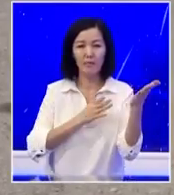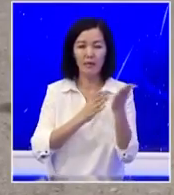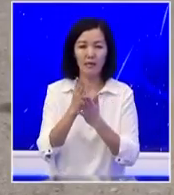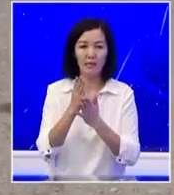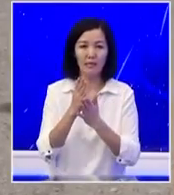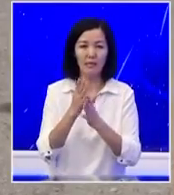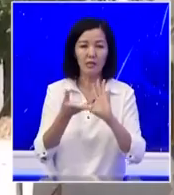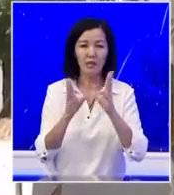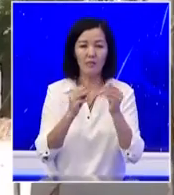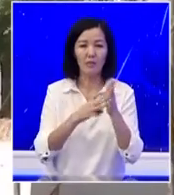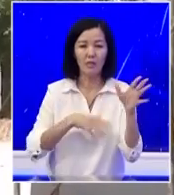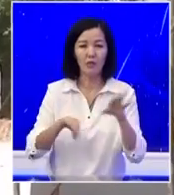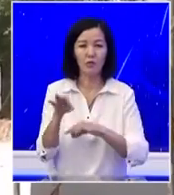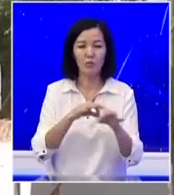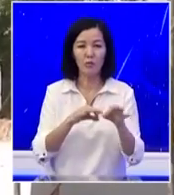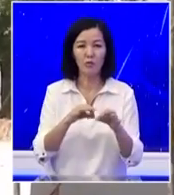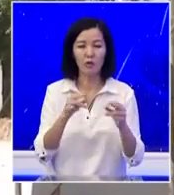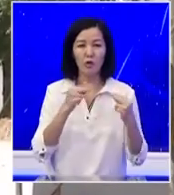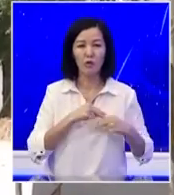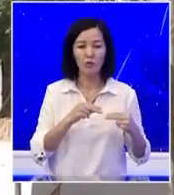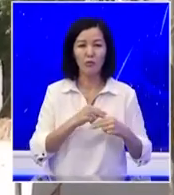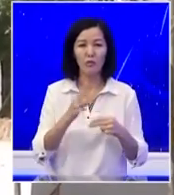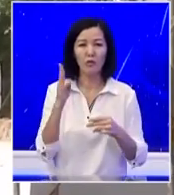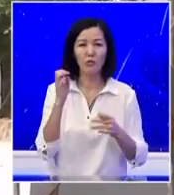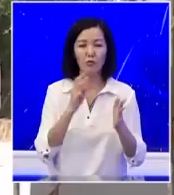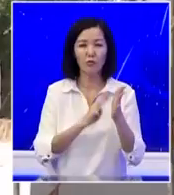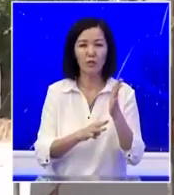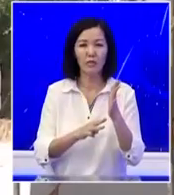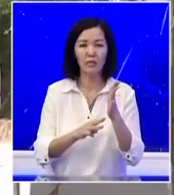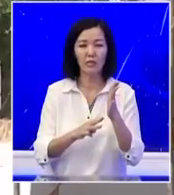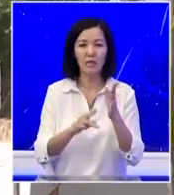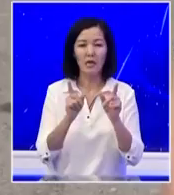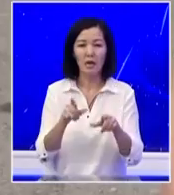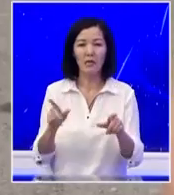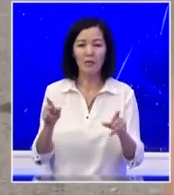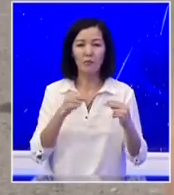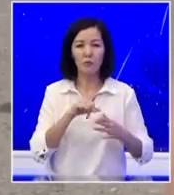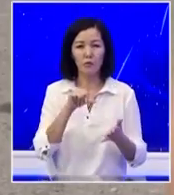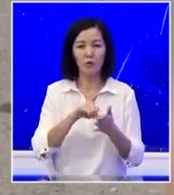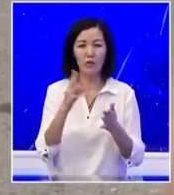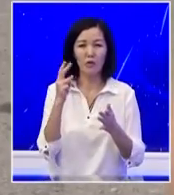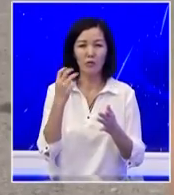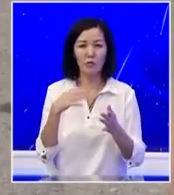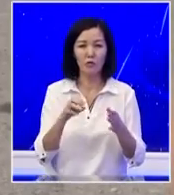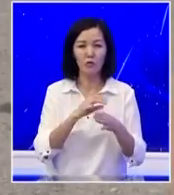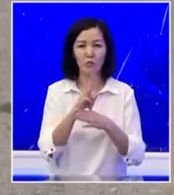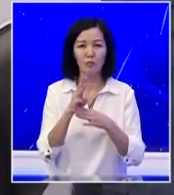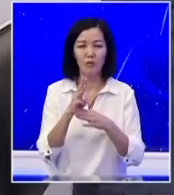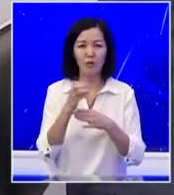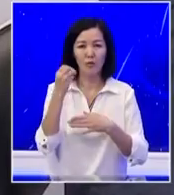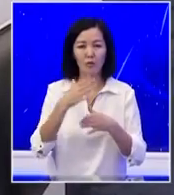жалпы 8 жоба бойынша жұмысқа 480-ден адам артық орналастырады. Оның 244-і жұмыспен қамту орталықтары